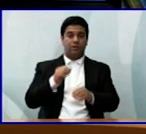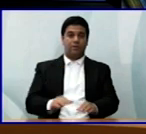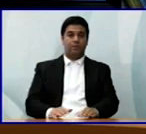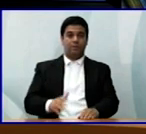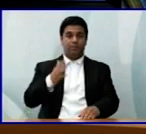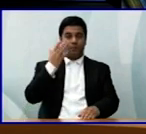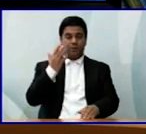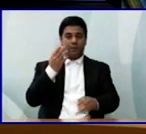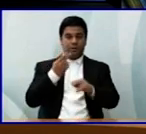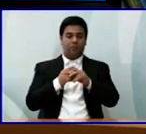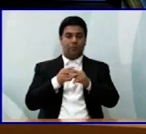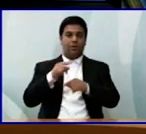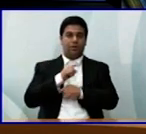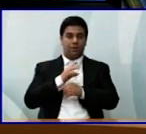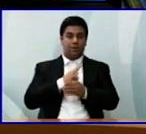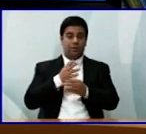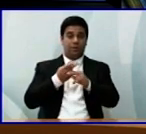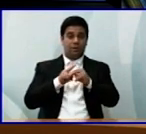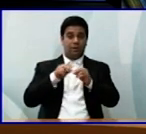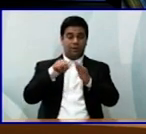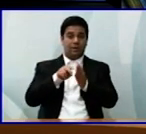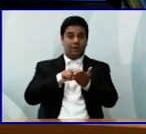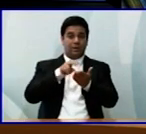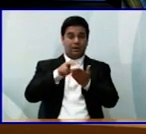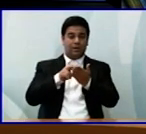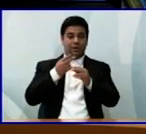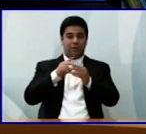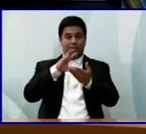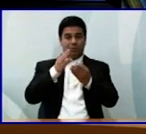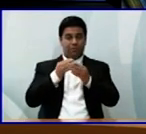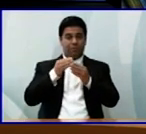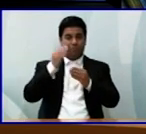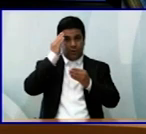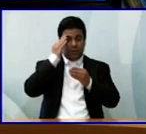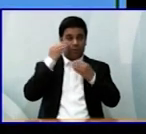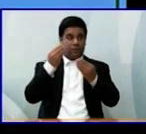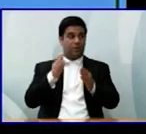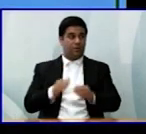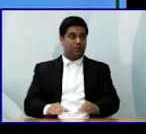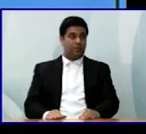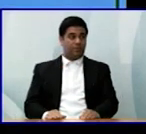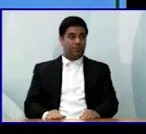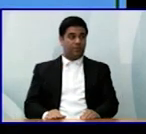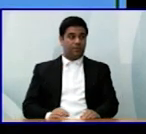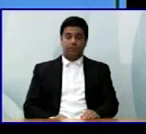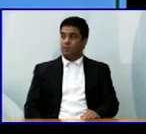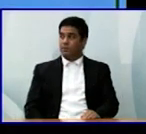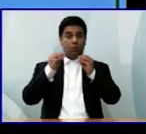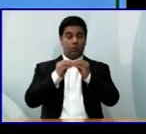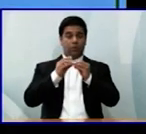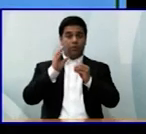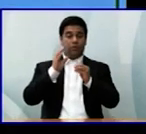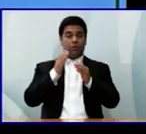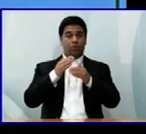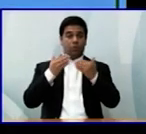5 sonlariga yetib keldik. Mana sakrash trajektoriyalarini ko'rsatdik. Demak, o'ng va